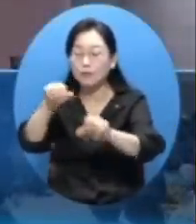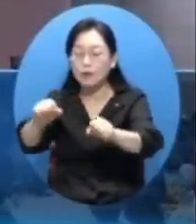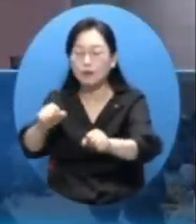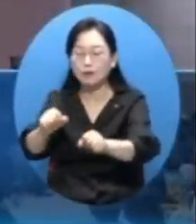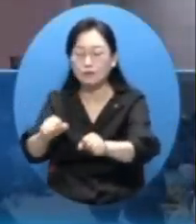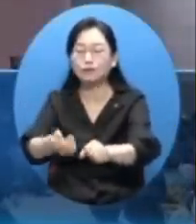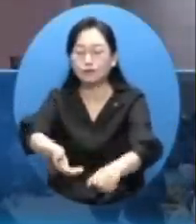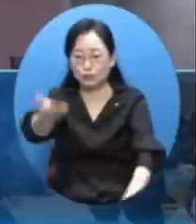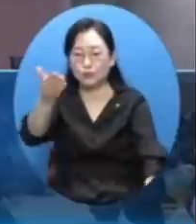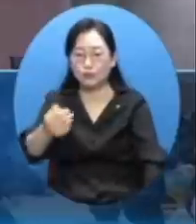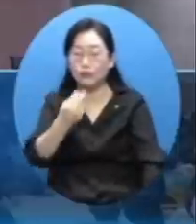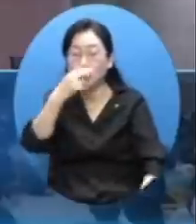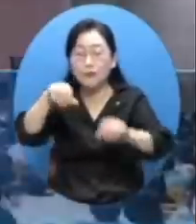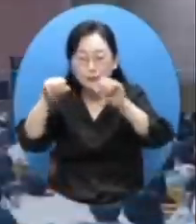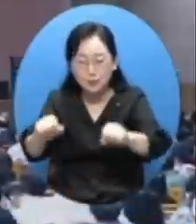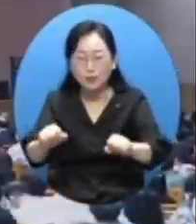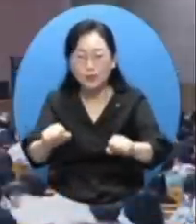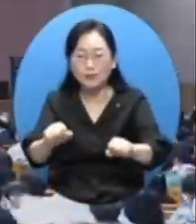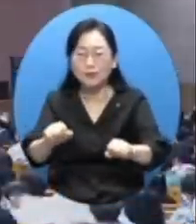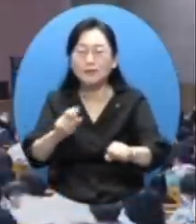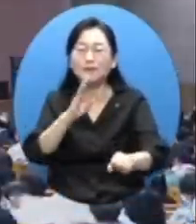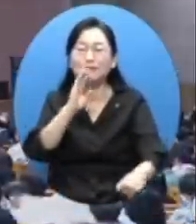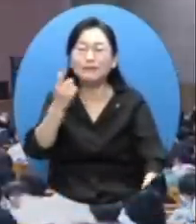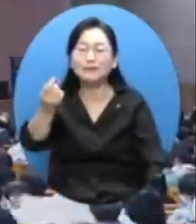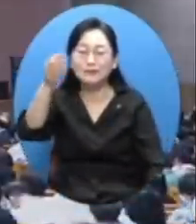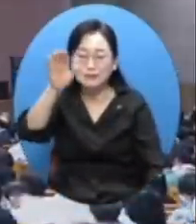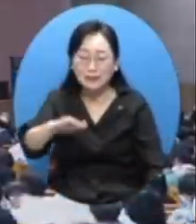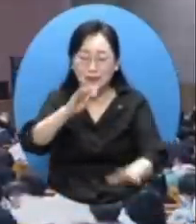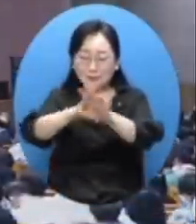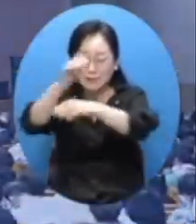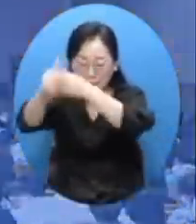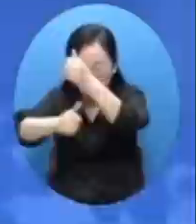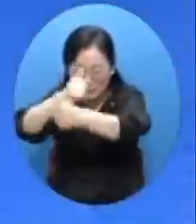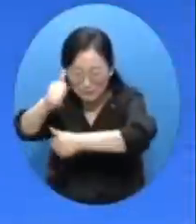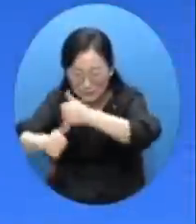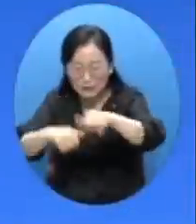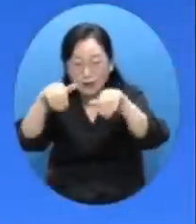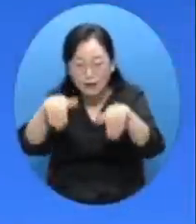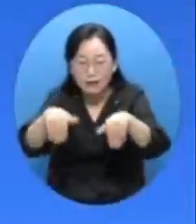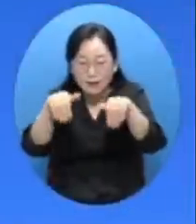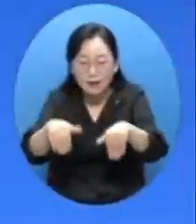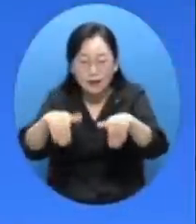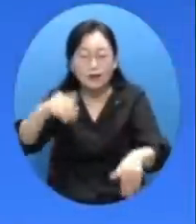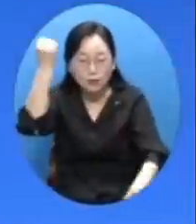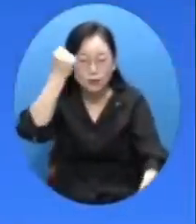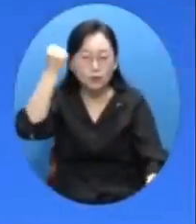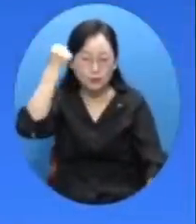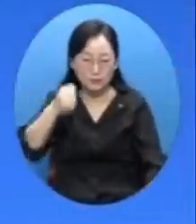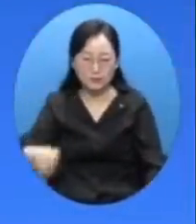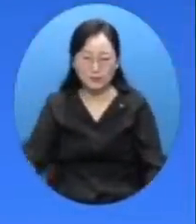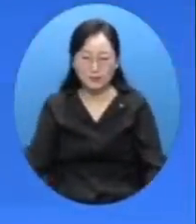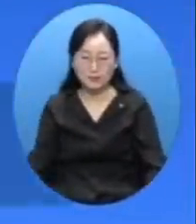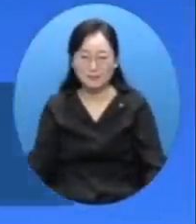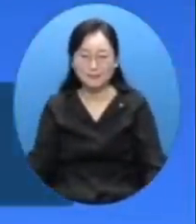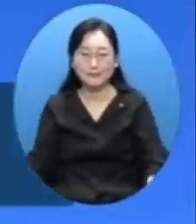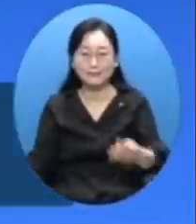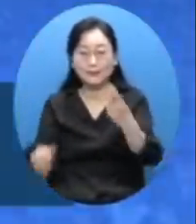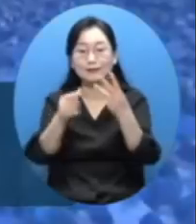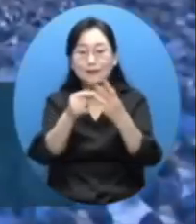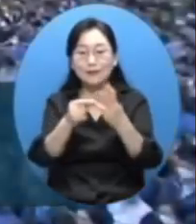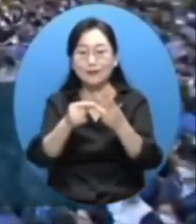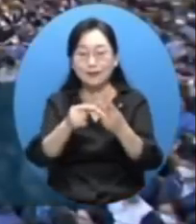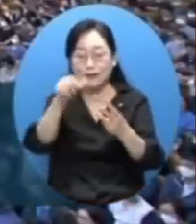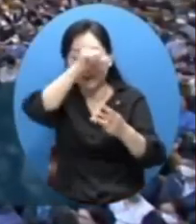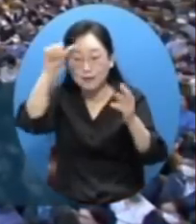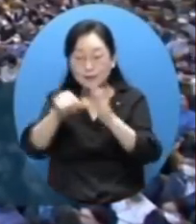하니라. 목숨은 겨우 건졌지만 그들은 자손 대대로 종살이 하는 그러한 곤욕을 치르게 됐습니다. 셋째로 우리가 깨달을 될 것은